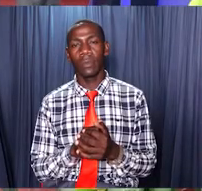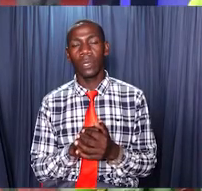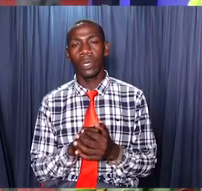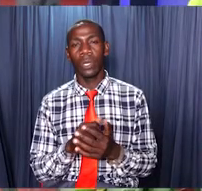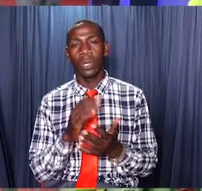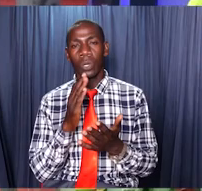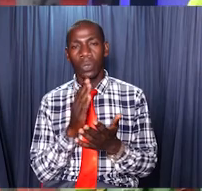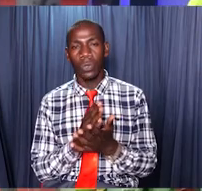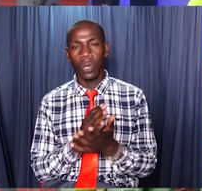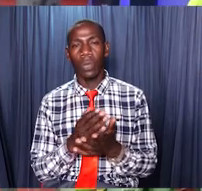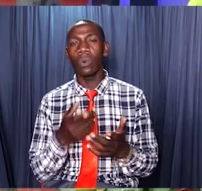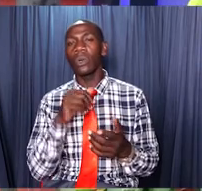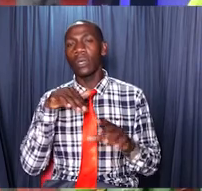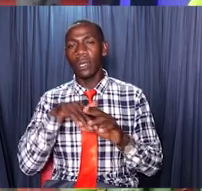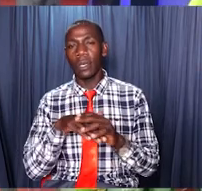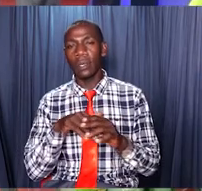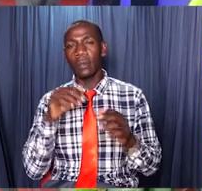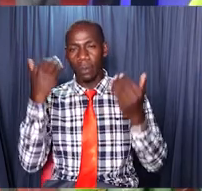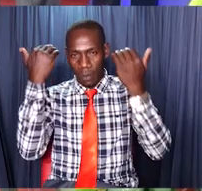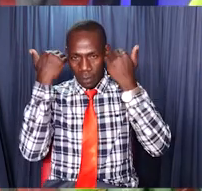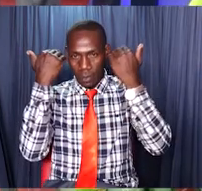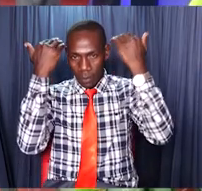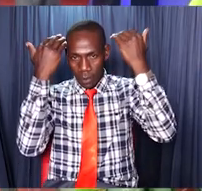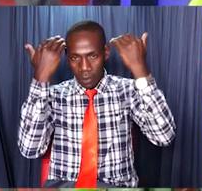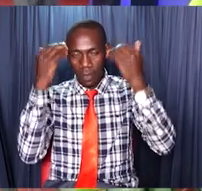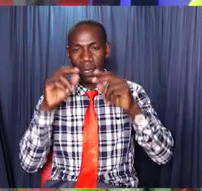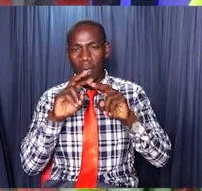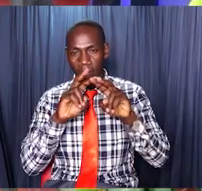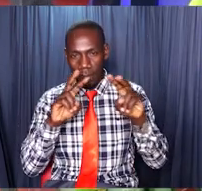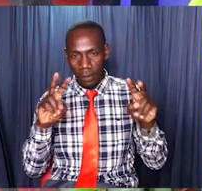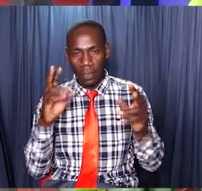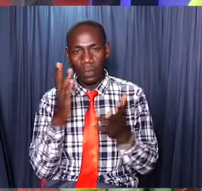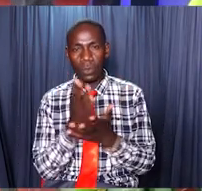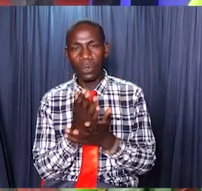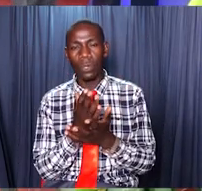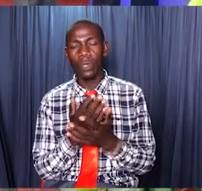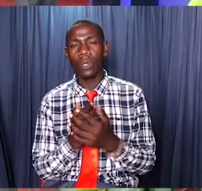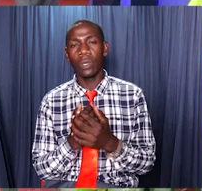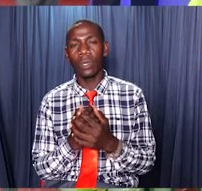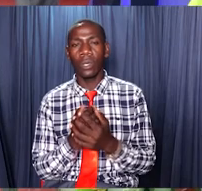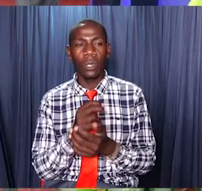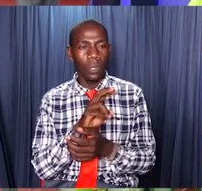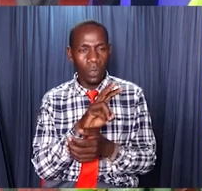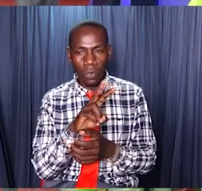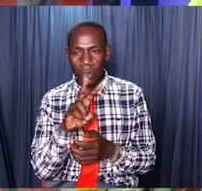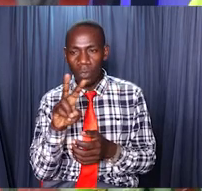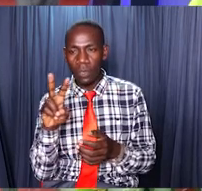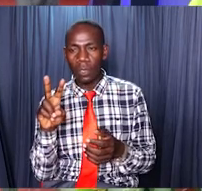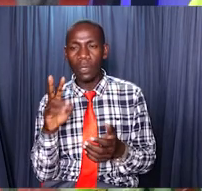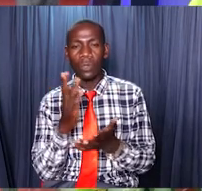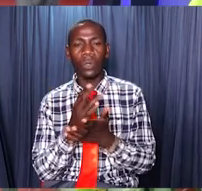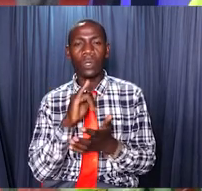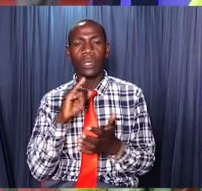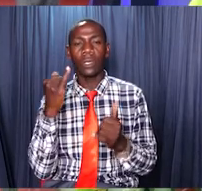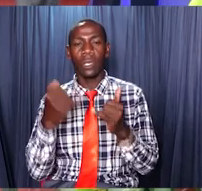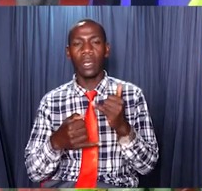Kweli hali nimezongwa. Truly, I was so distressed. Hata naona kweli. I was feeling truly. Ukiangalia hivi kweli ni mwisho ndio. When you look at